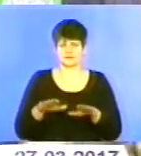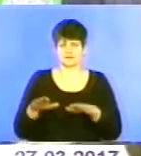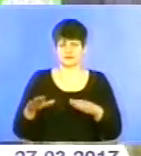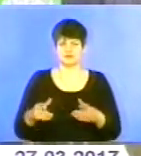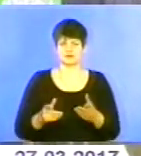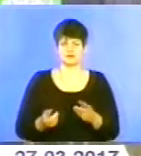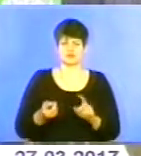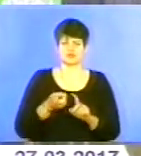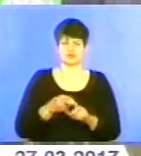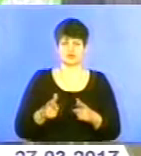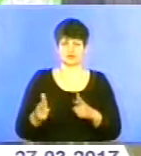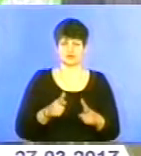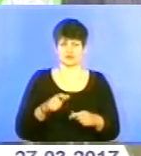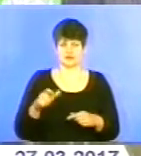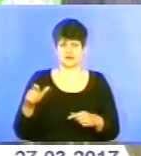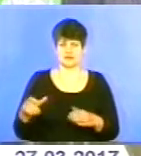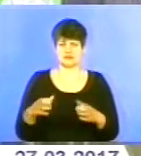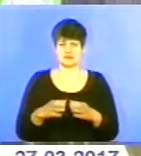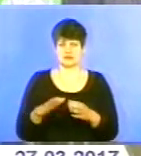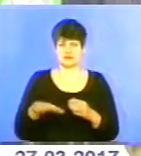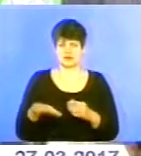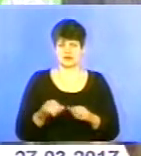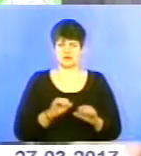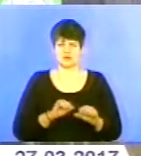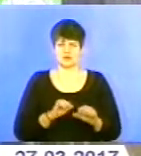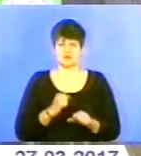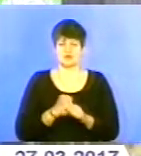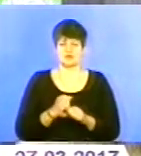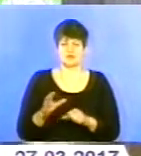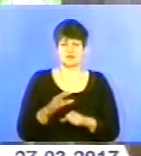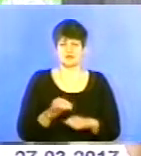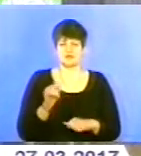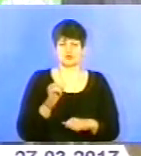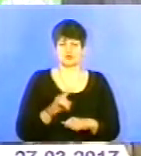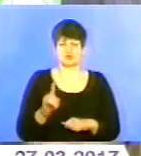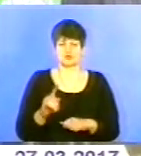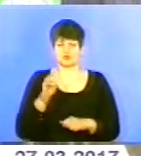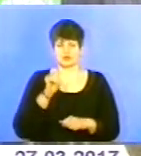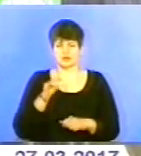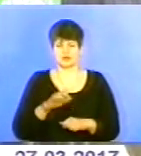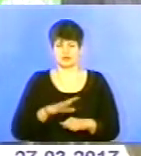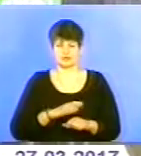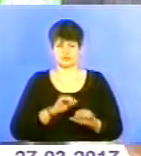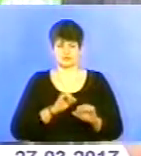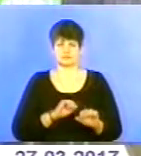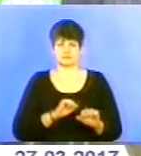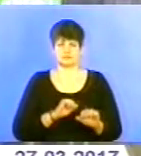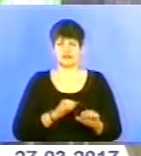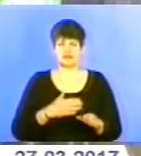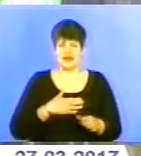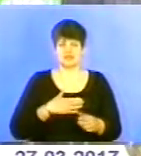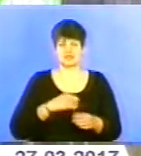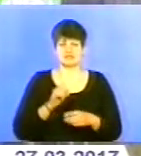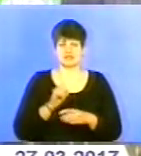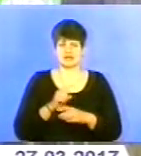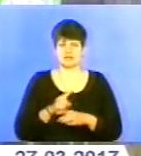долучаються до підготовки людей і загонів територіальної оборони так само і роблять все для того, щоб Україна була обороноздатною. Наше завдання